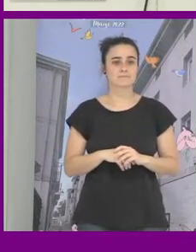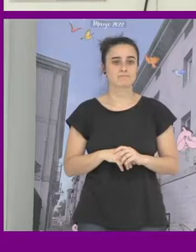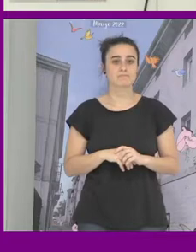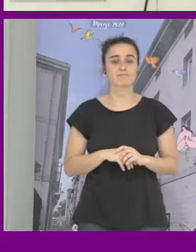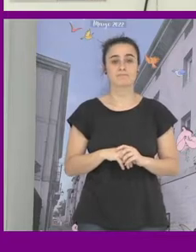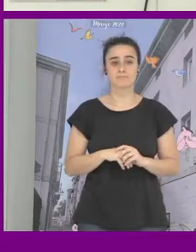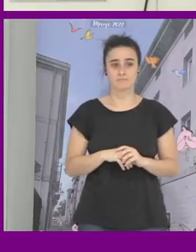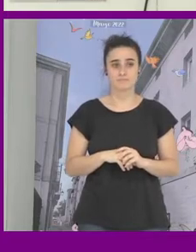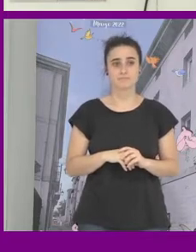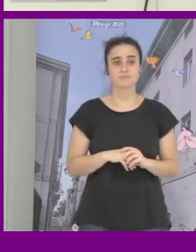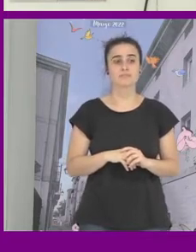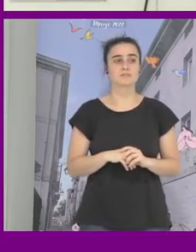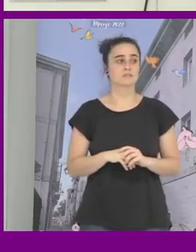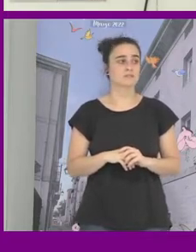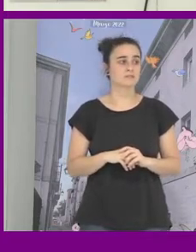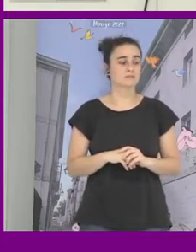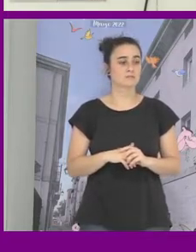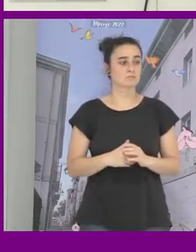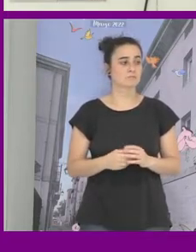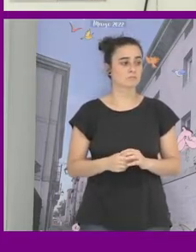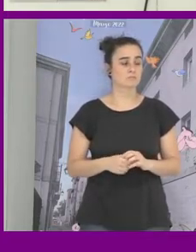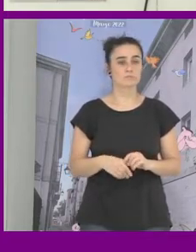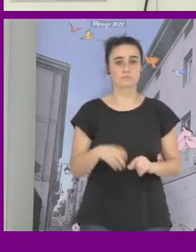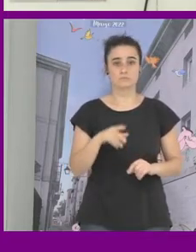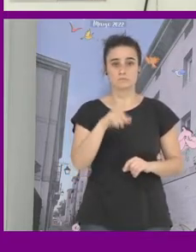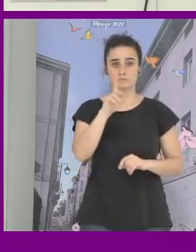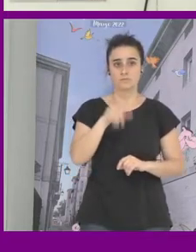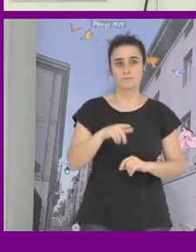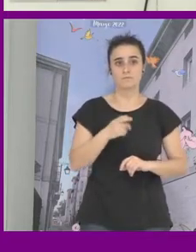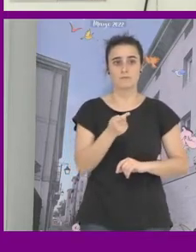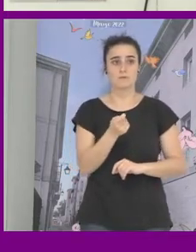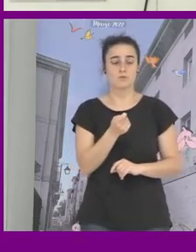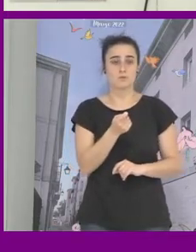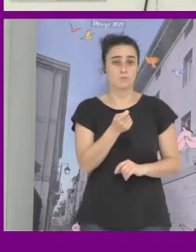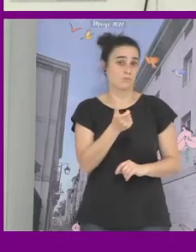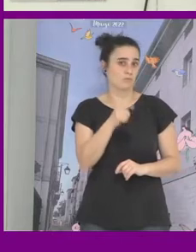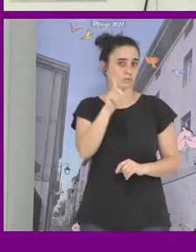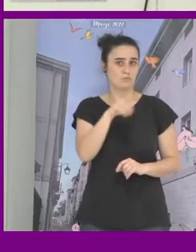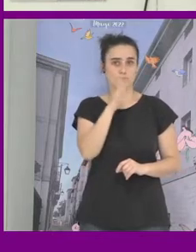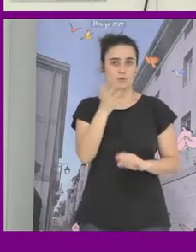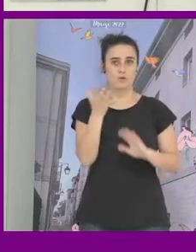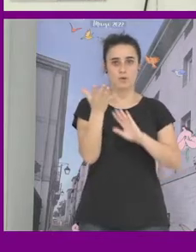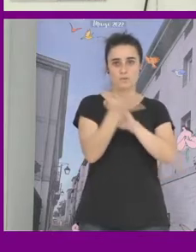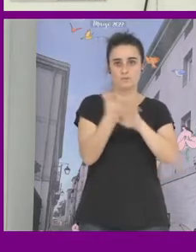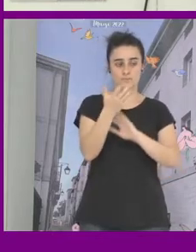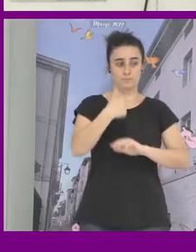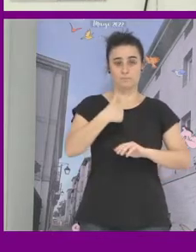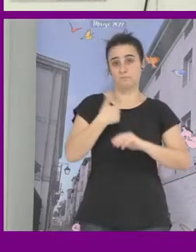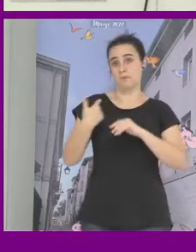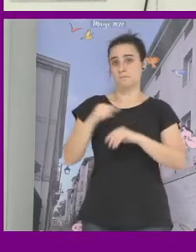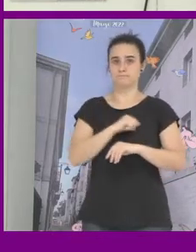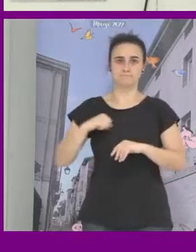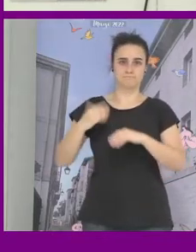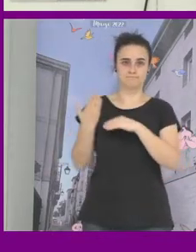Bueno, holan bizkor eta pizkat nire gainetik entzearen nire burua aurkeztea